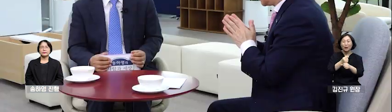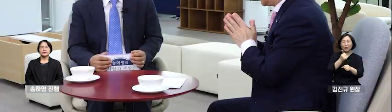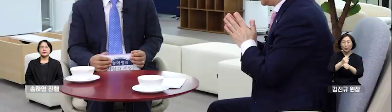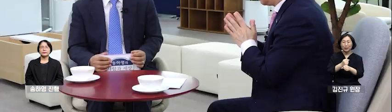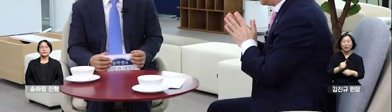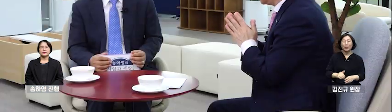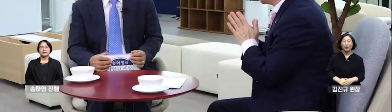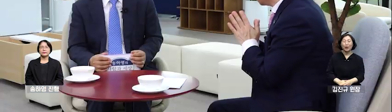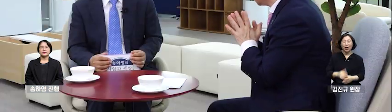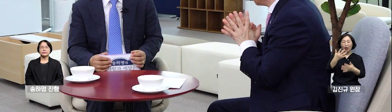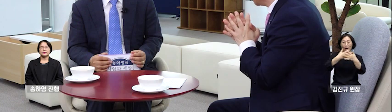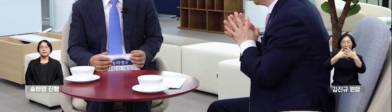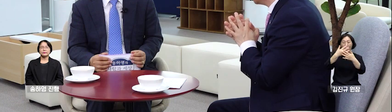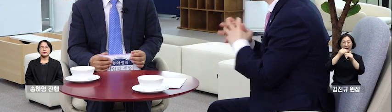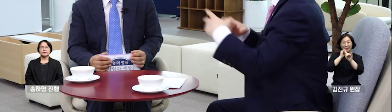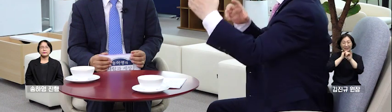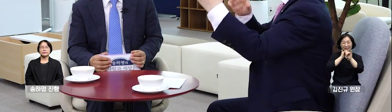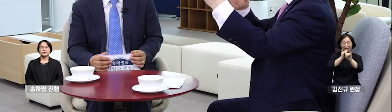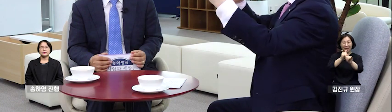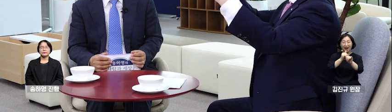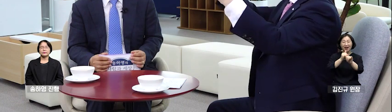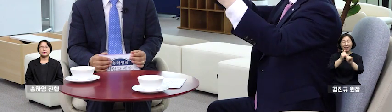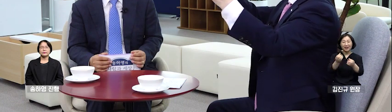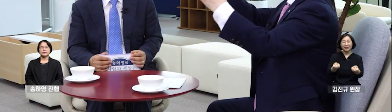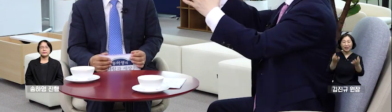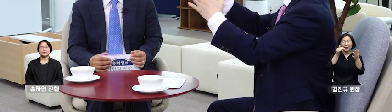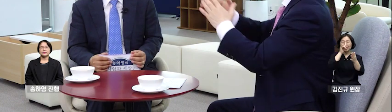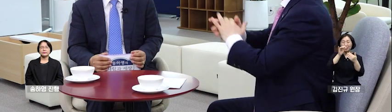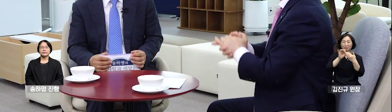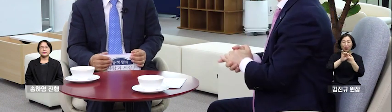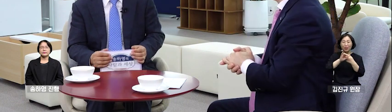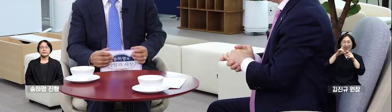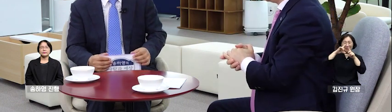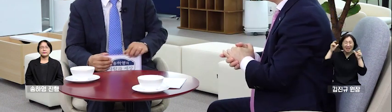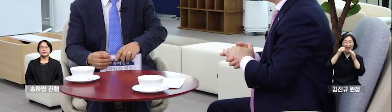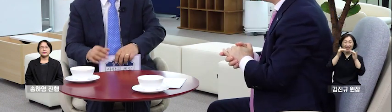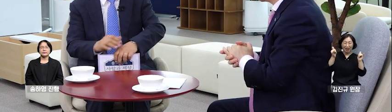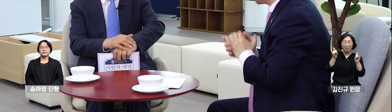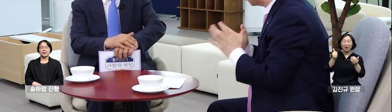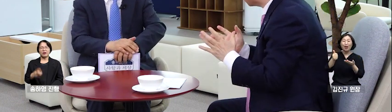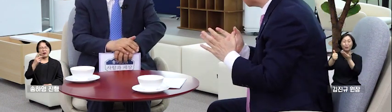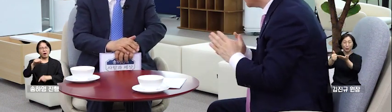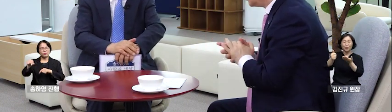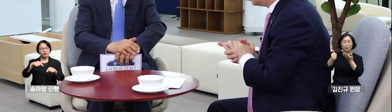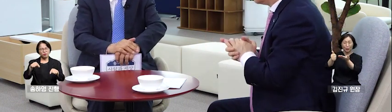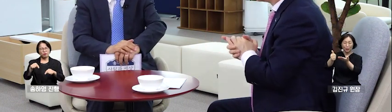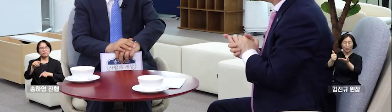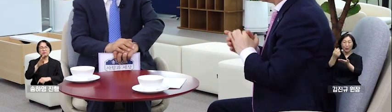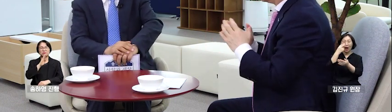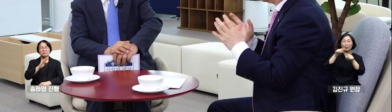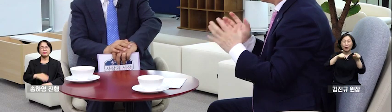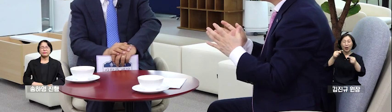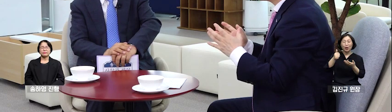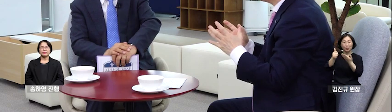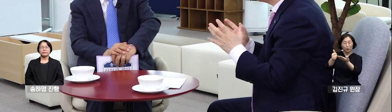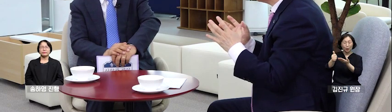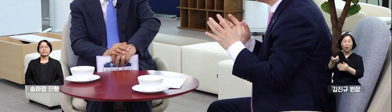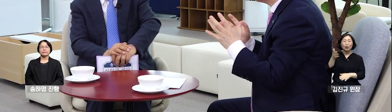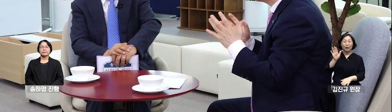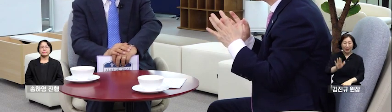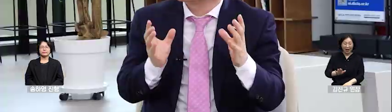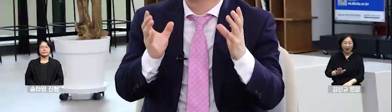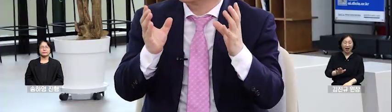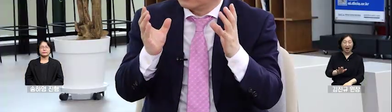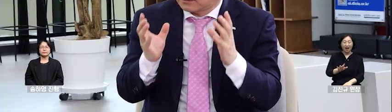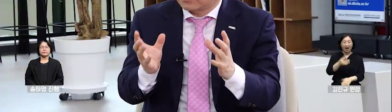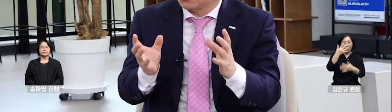아시겠지만 영화 시상 제 보면 스타들을 중심으로 이렇게 상을 주지 않습니까 감독이나 쓰던 감독이 어려워요 근데 영화에서 정말